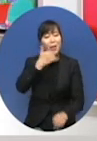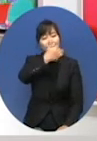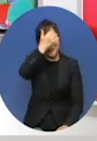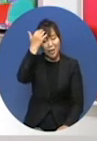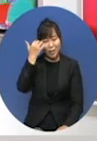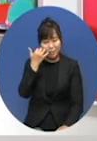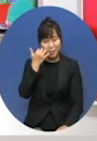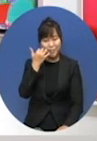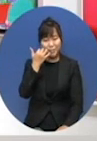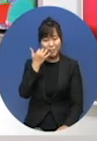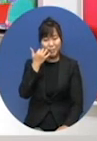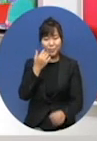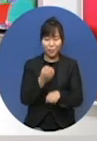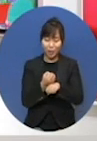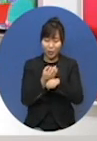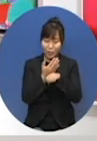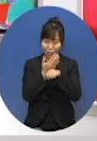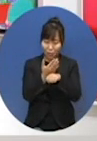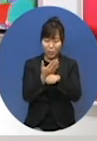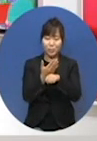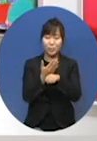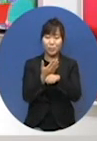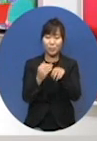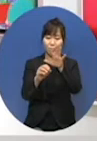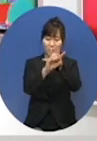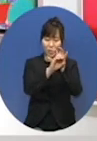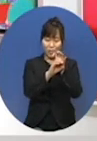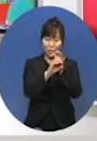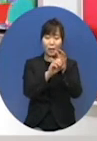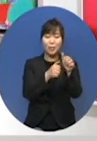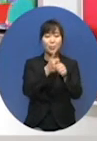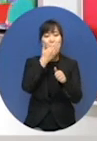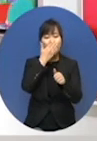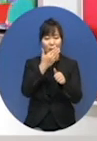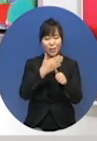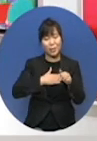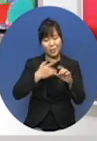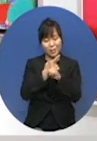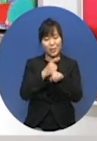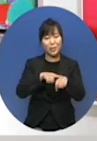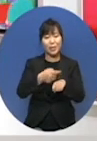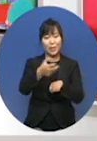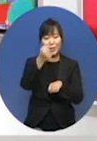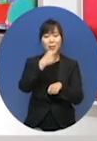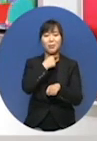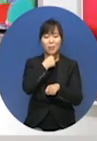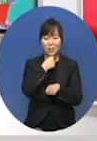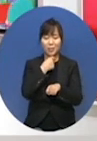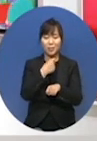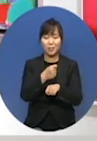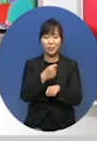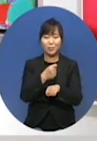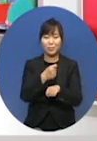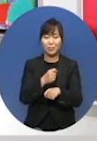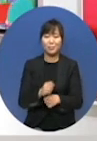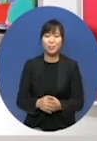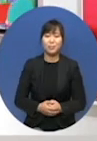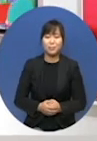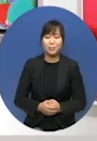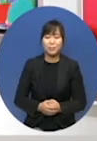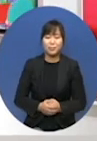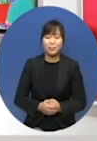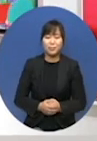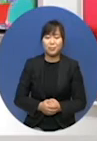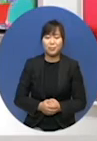아름다움을 전하면서 이렇게 코로나를 이길 수 있는 그런 힐링이 시간이 됐으면 하고 하는 바람으로 작업을 하게